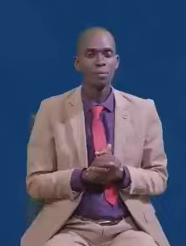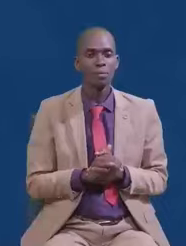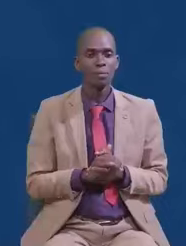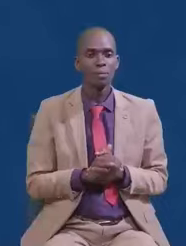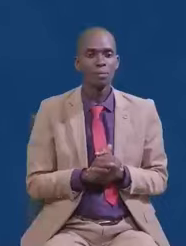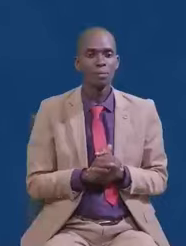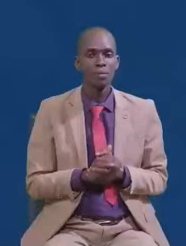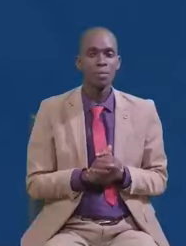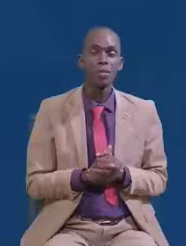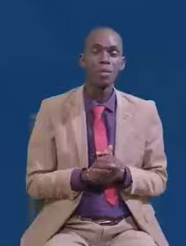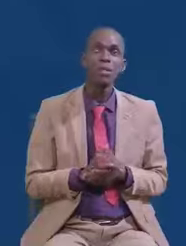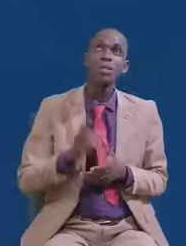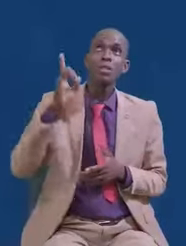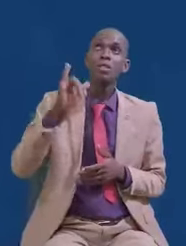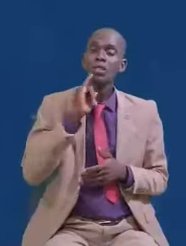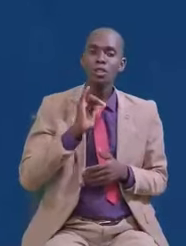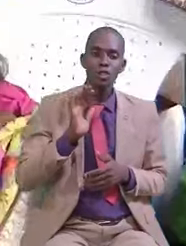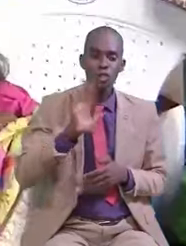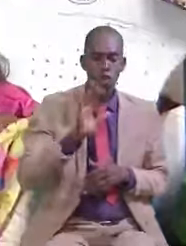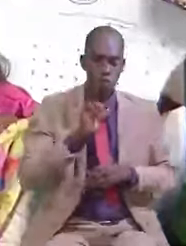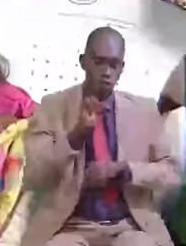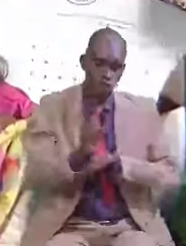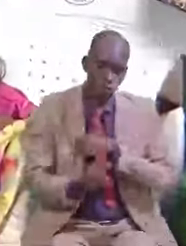Il est votre substitut souffrant.